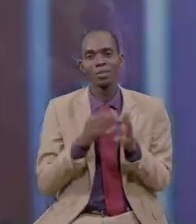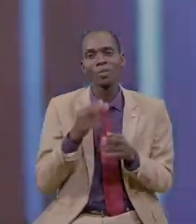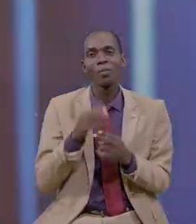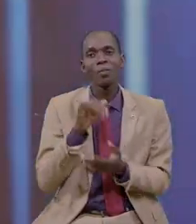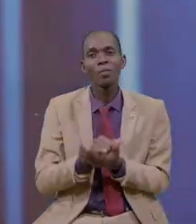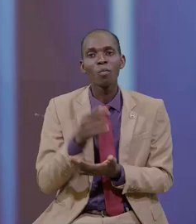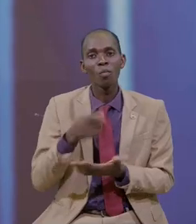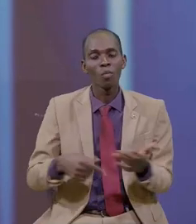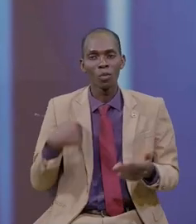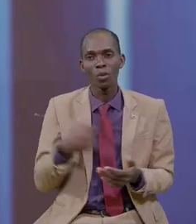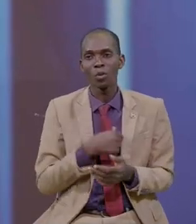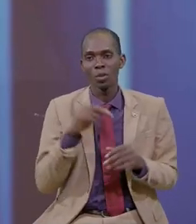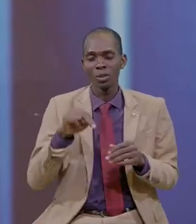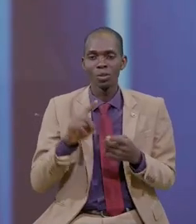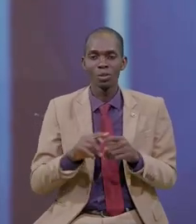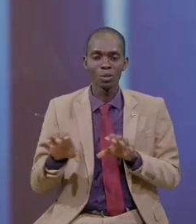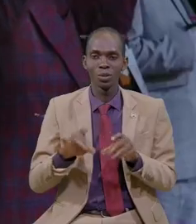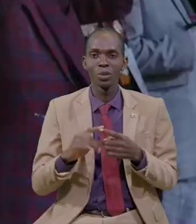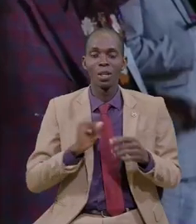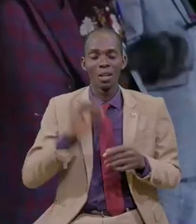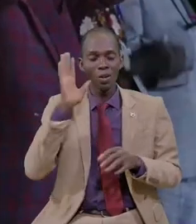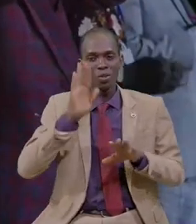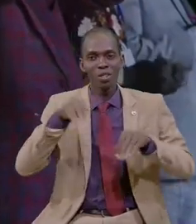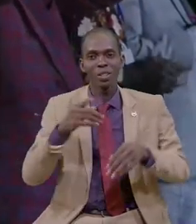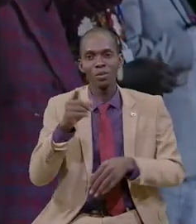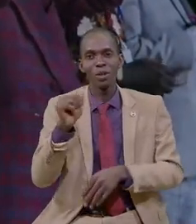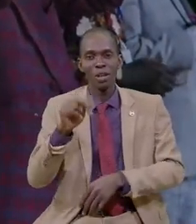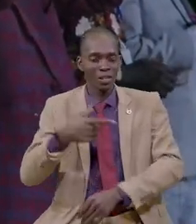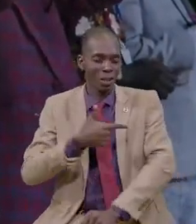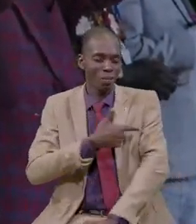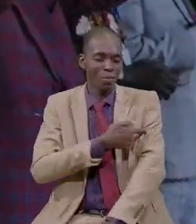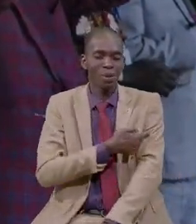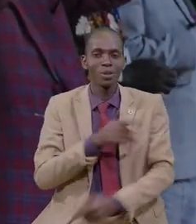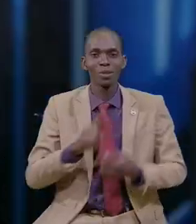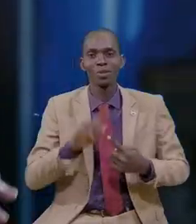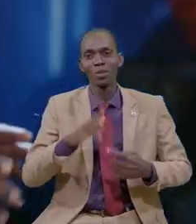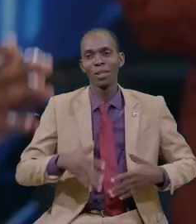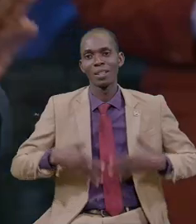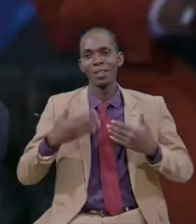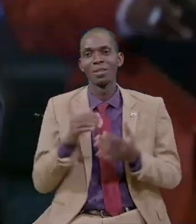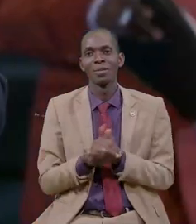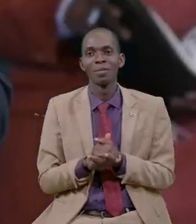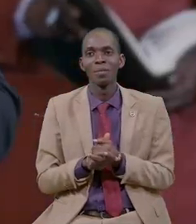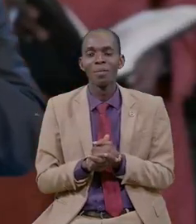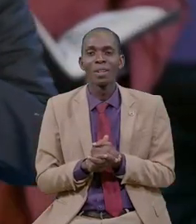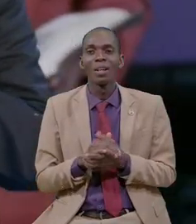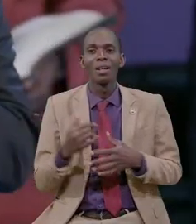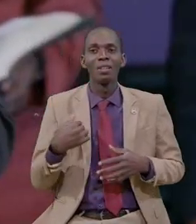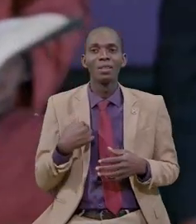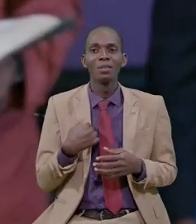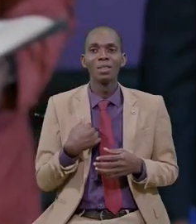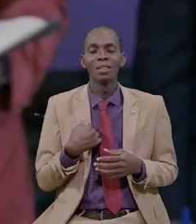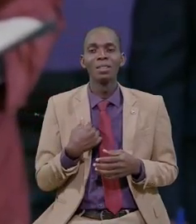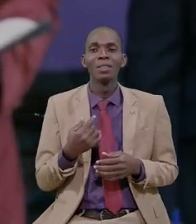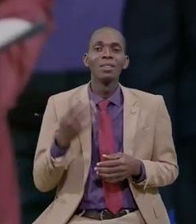besoin aujourd'hui. Et je vais vous injecter sur quelque chose ce matin. Je ne vais pas divertir.